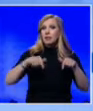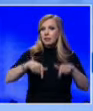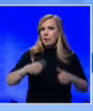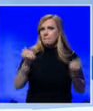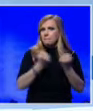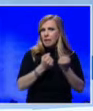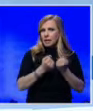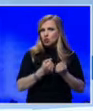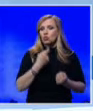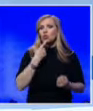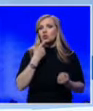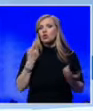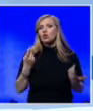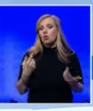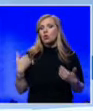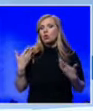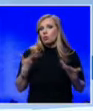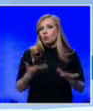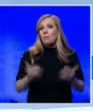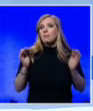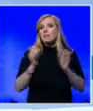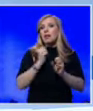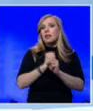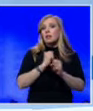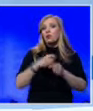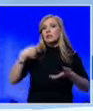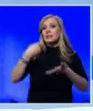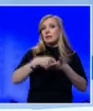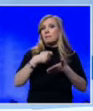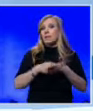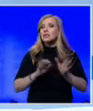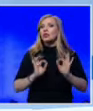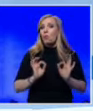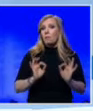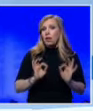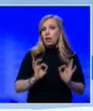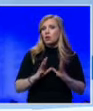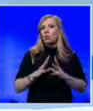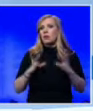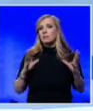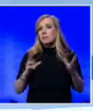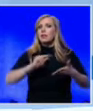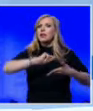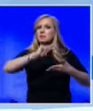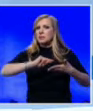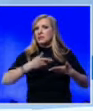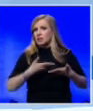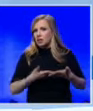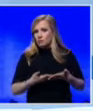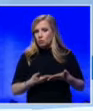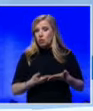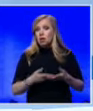място. Защото докато минималната работна заплата се определя до голяма степен административно